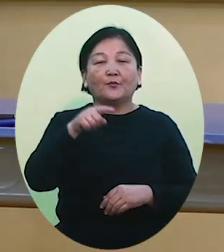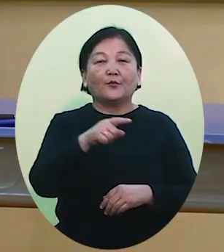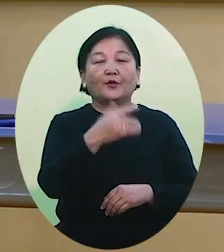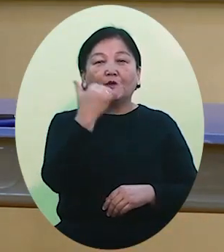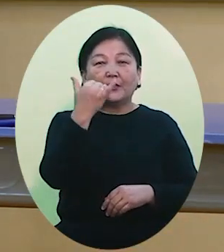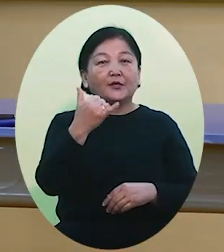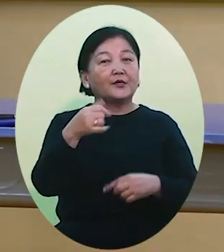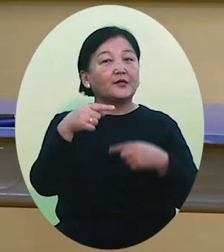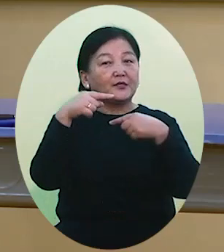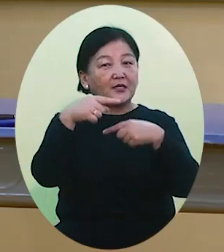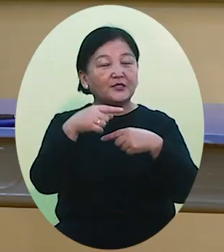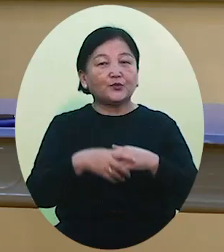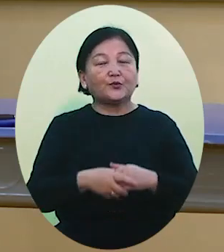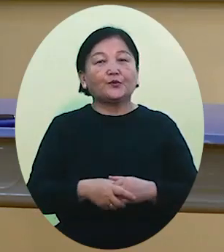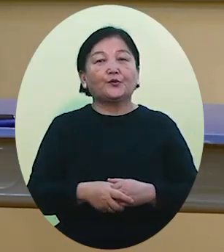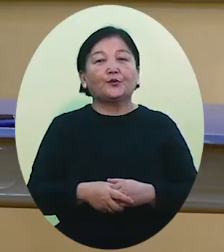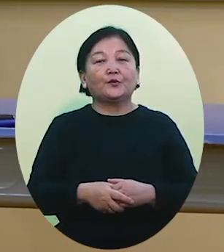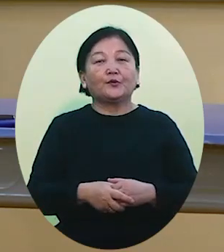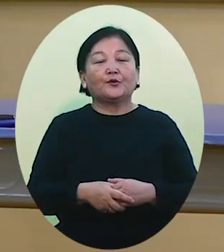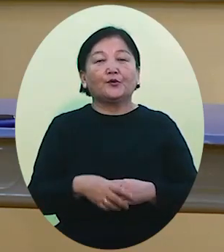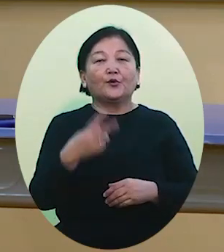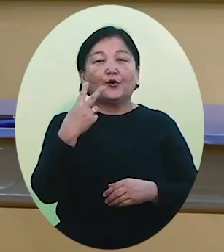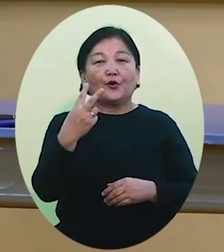За энэ бол y тэнцүү